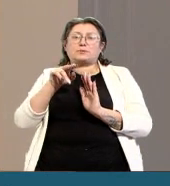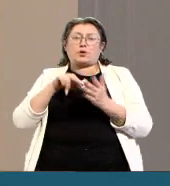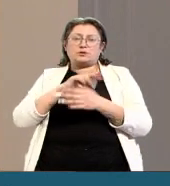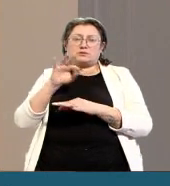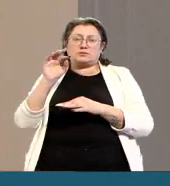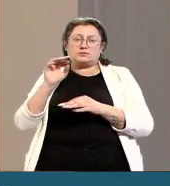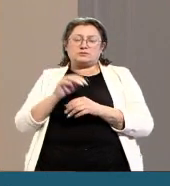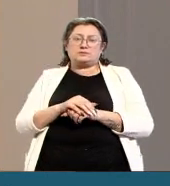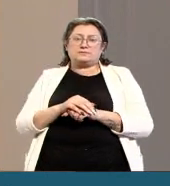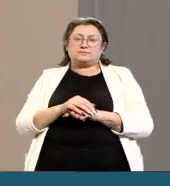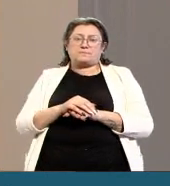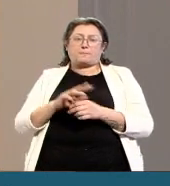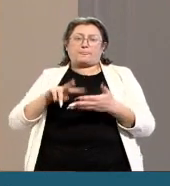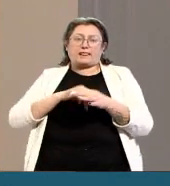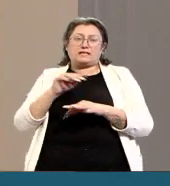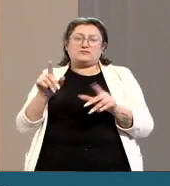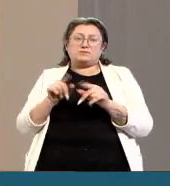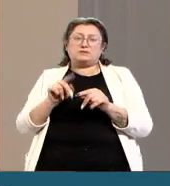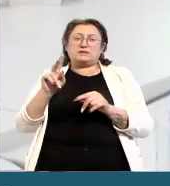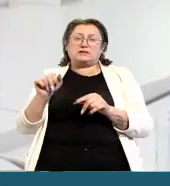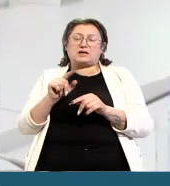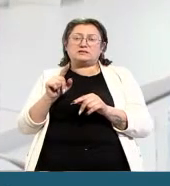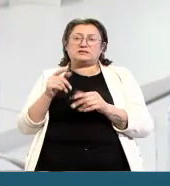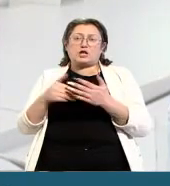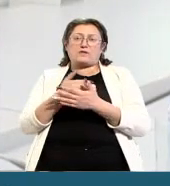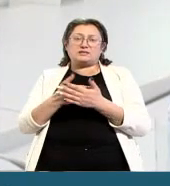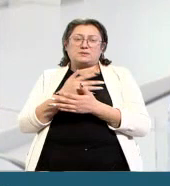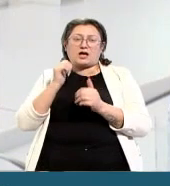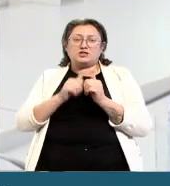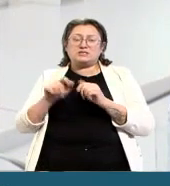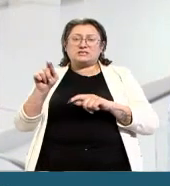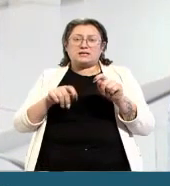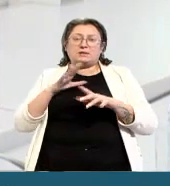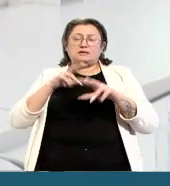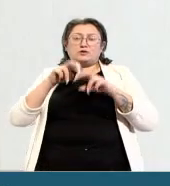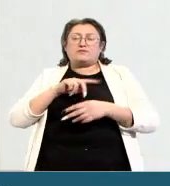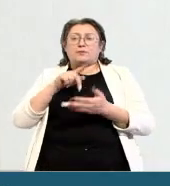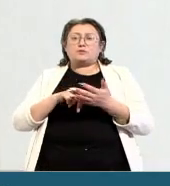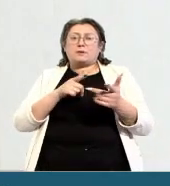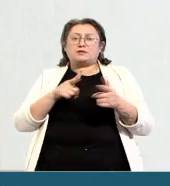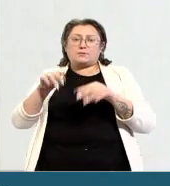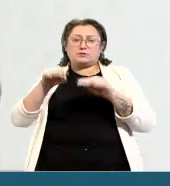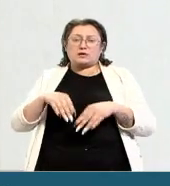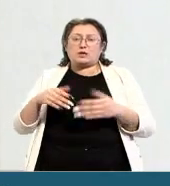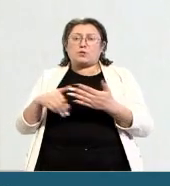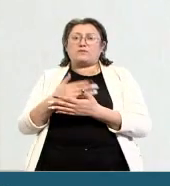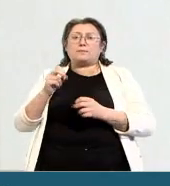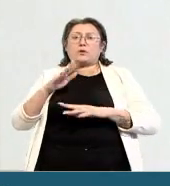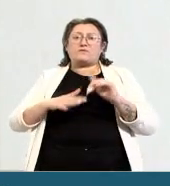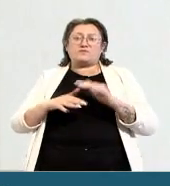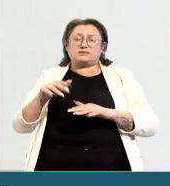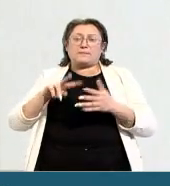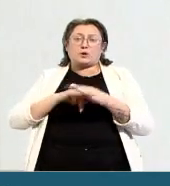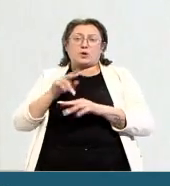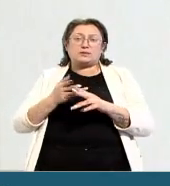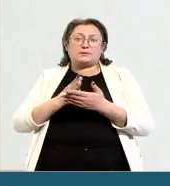Обучили 36 стартап-проектов, проект совместно с КАЗ-инновациями. Также в ходе заседания были рассмотрены вопросы по разработке атласа новых профессий.